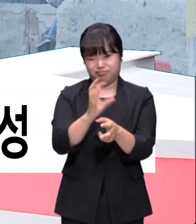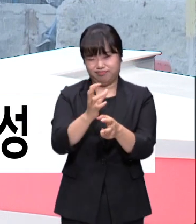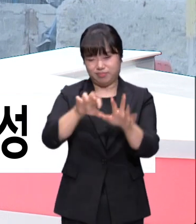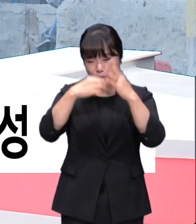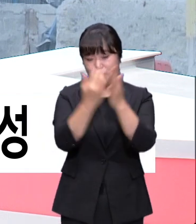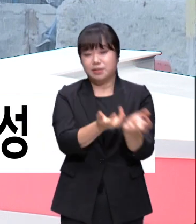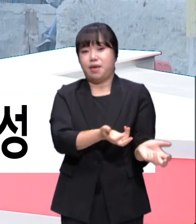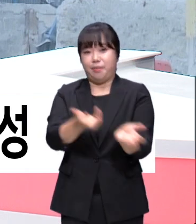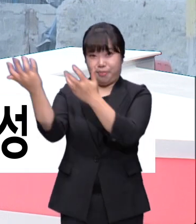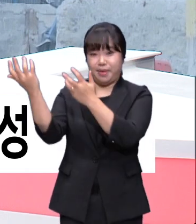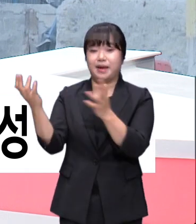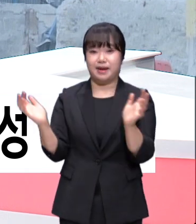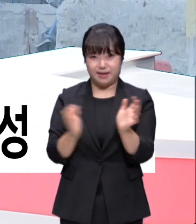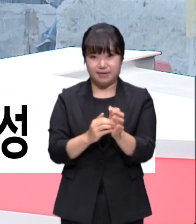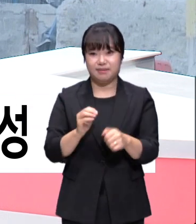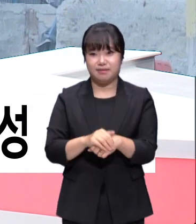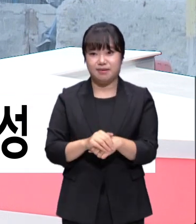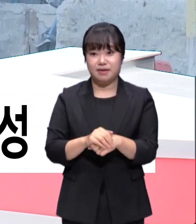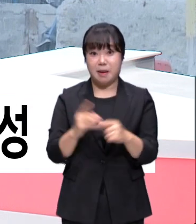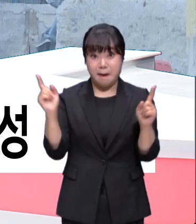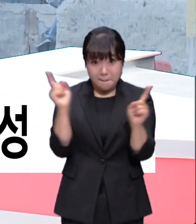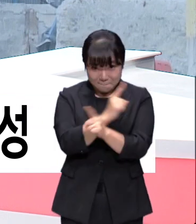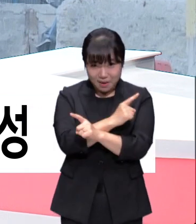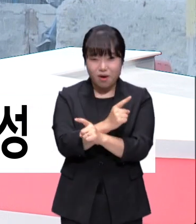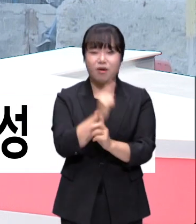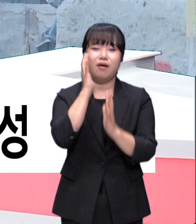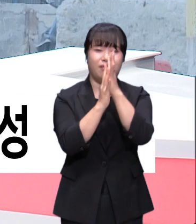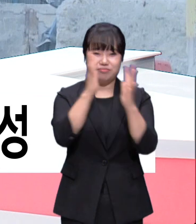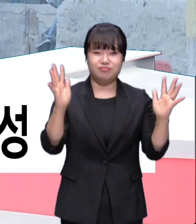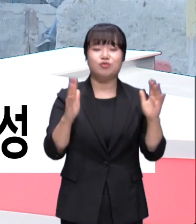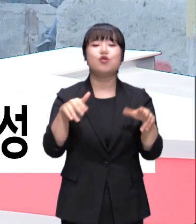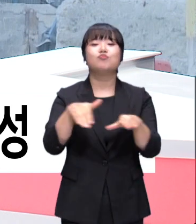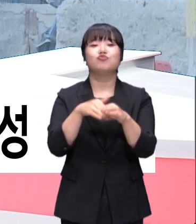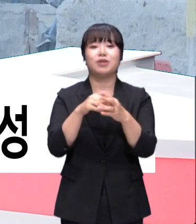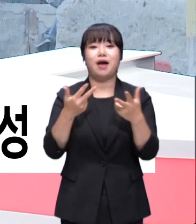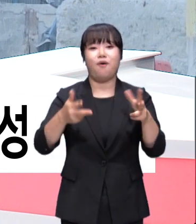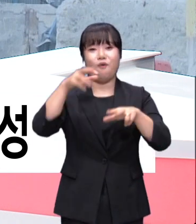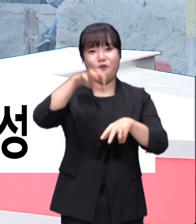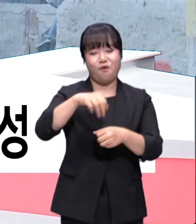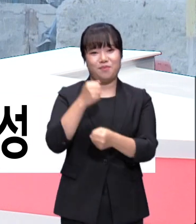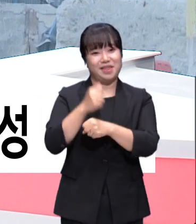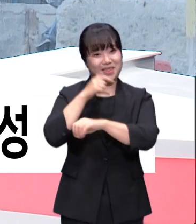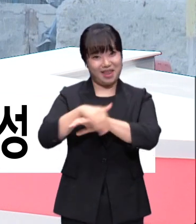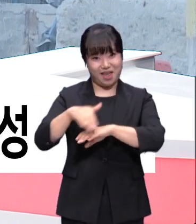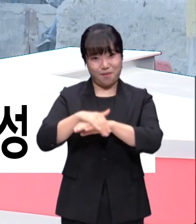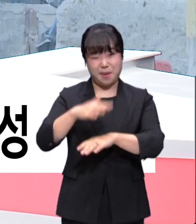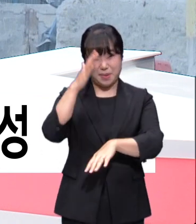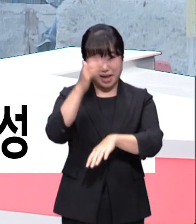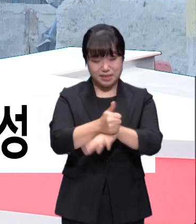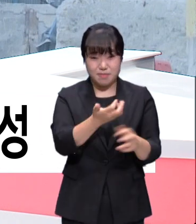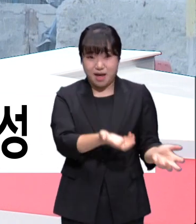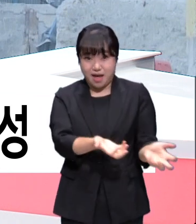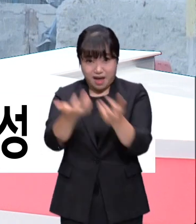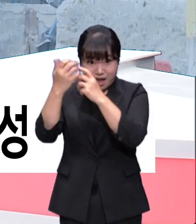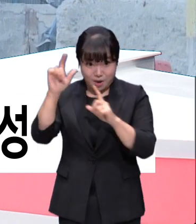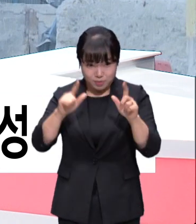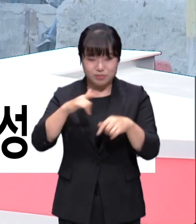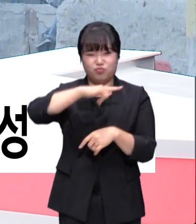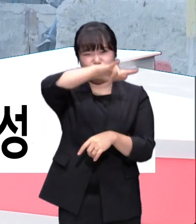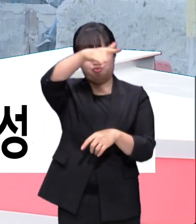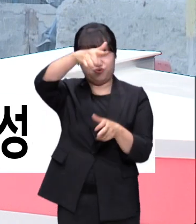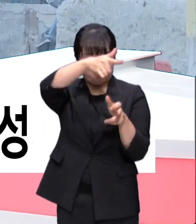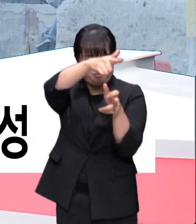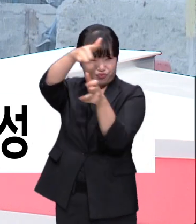부지에는 서울숲과 수변이 함께 어우러지는 문화시설이 조성될 전망입니다. 마지막 시설 철거 모습을 드론으로